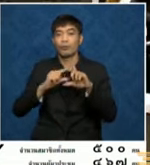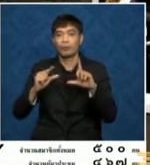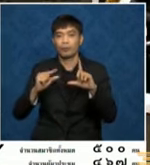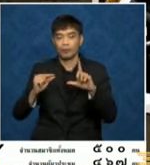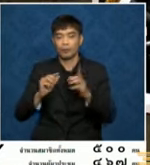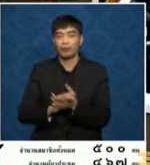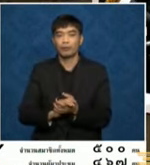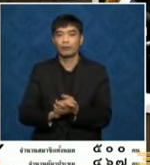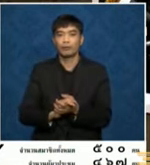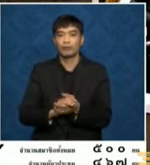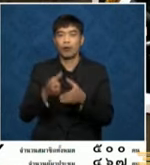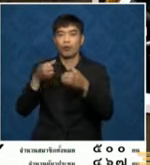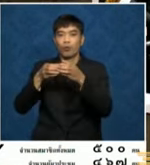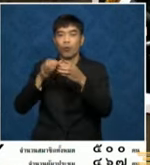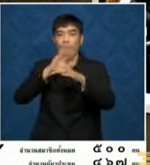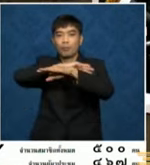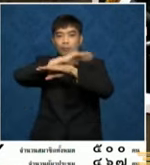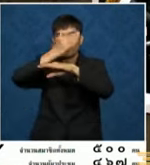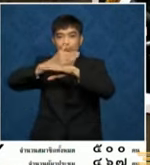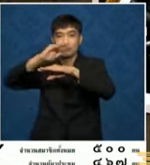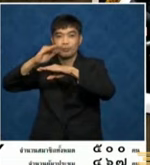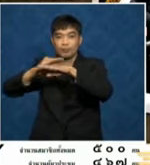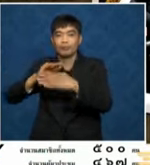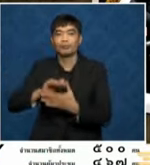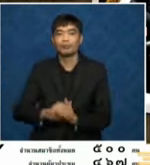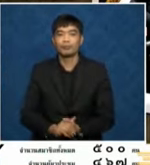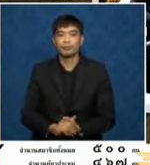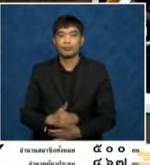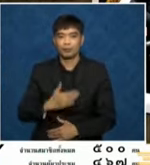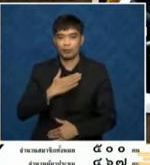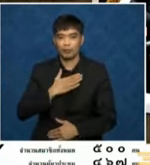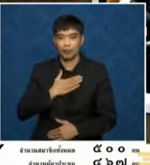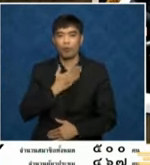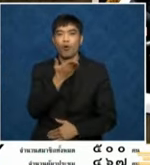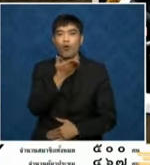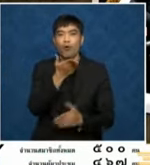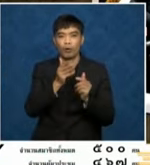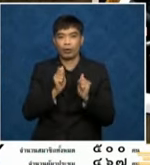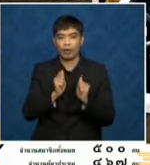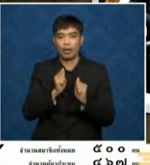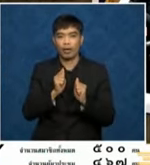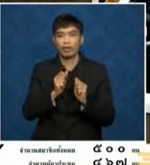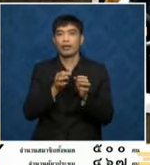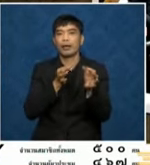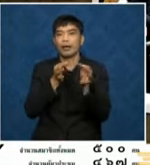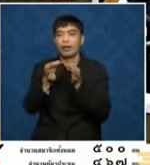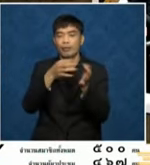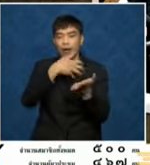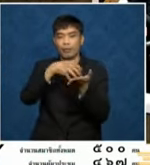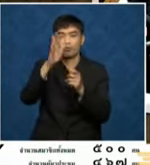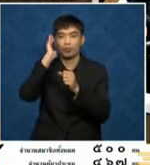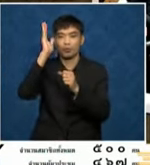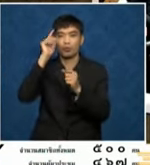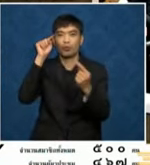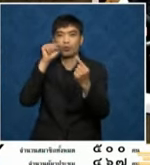ชาติพันธุ์และชนเผ่าพื้นเมืองท่านประธานครับผมขออนุญาตนะครับอภิปรายงบประมาณประจำ